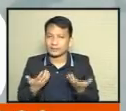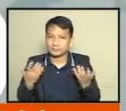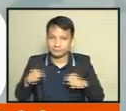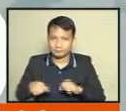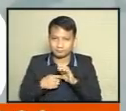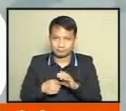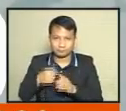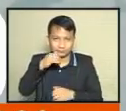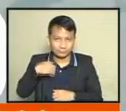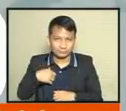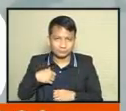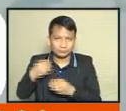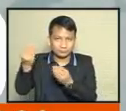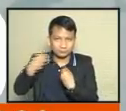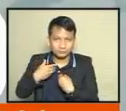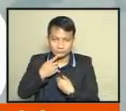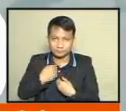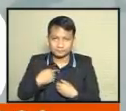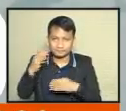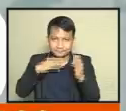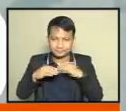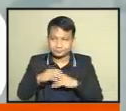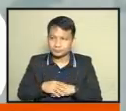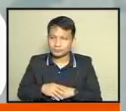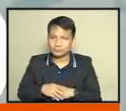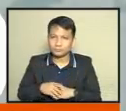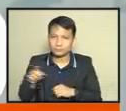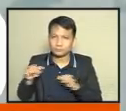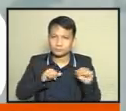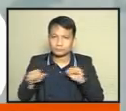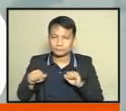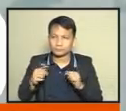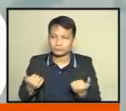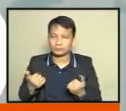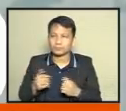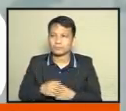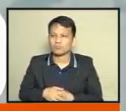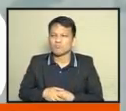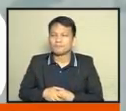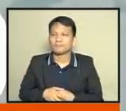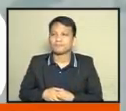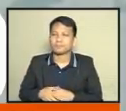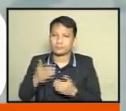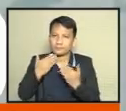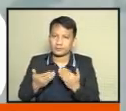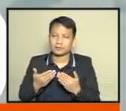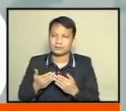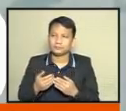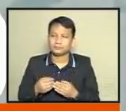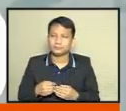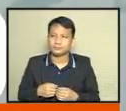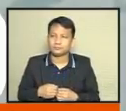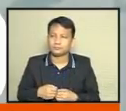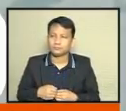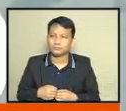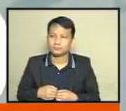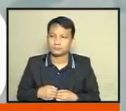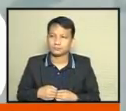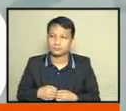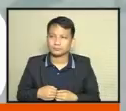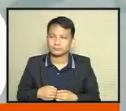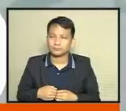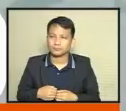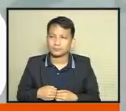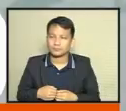Kaso kahapon lang po sila nag-inform sa amin na may problema. In-action na naman po namin sir pag mga ganyang problema. Very good. Ma'am, bukod po sa... po